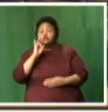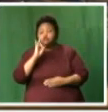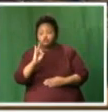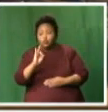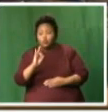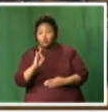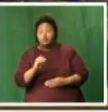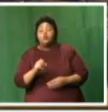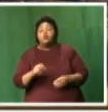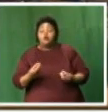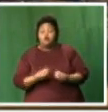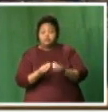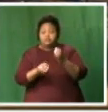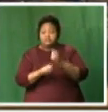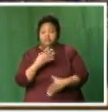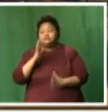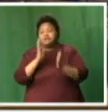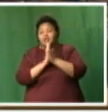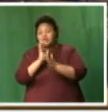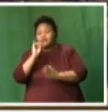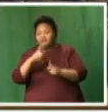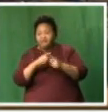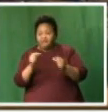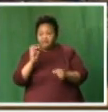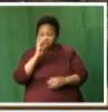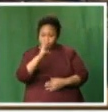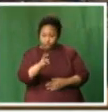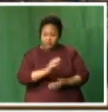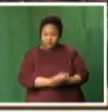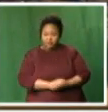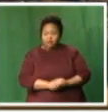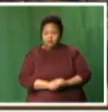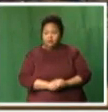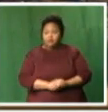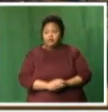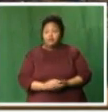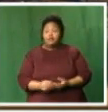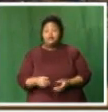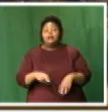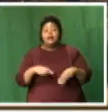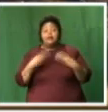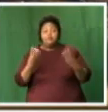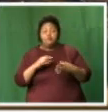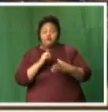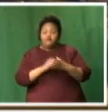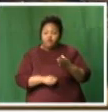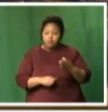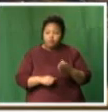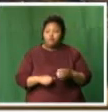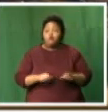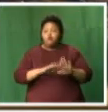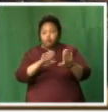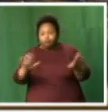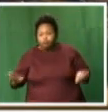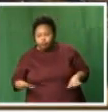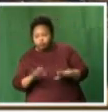limelelwe nguletingijimi letichamuka emidlalweni we-Taekwondo, emidlalweni wematubane kanye nasemidlalweni